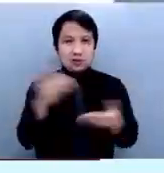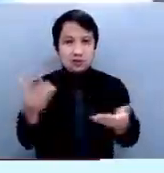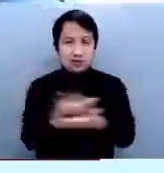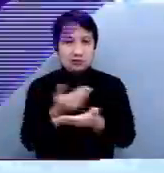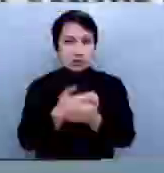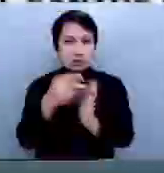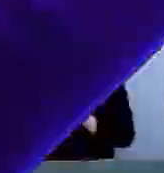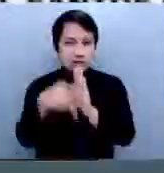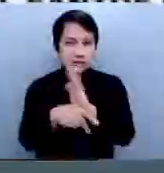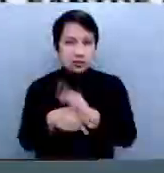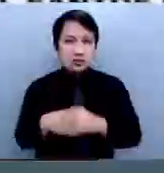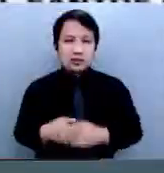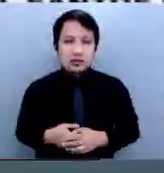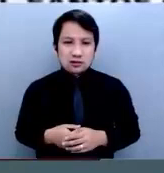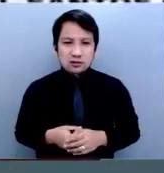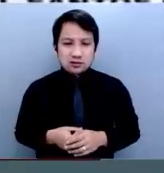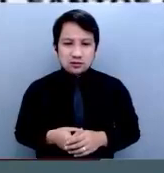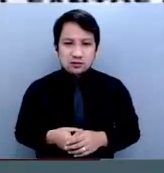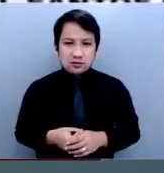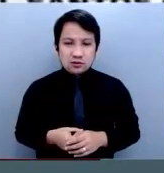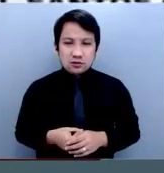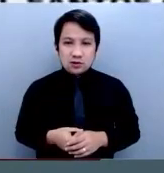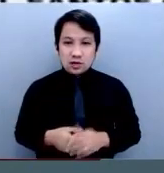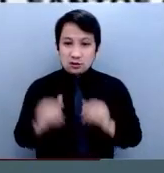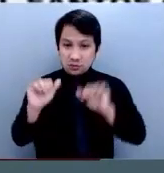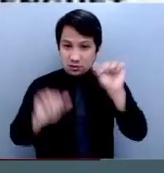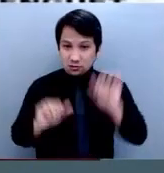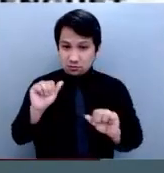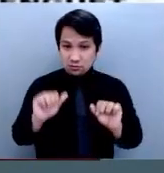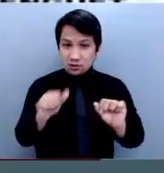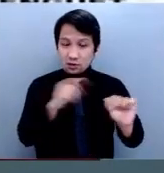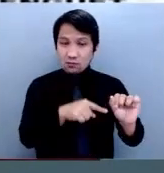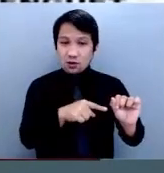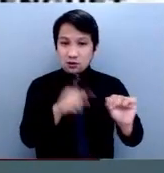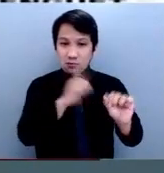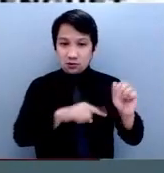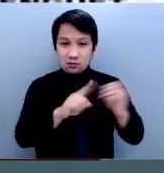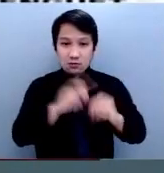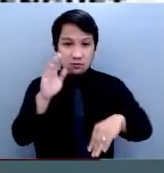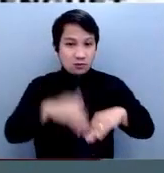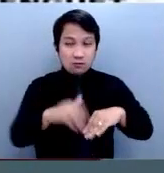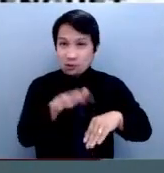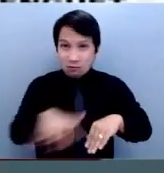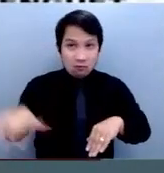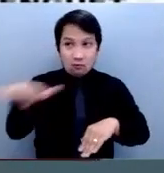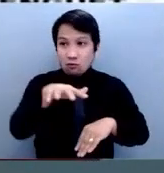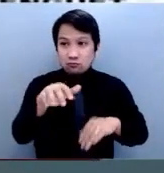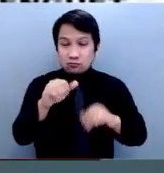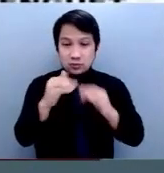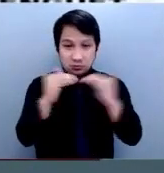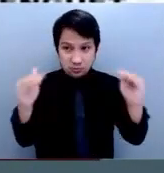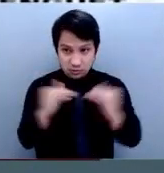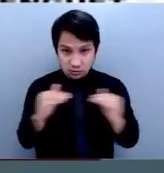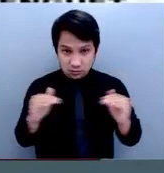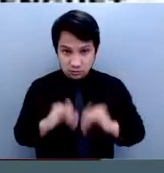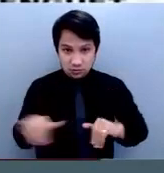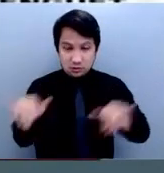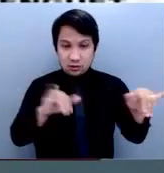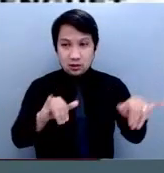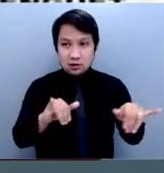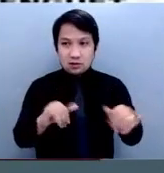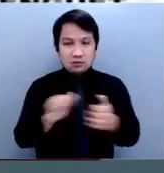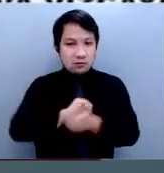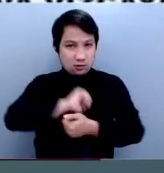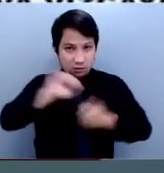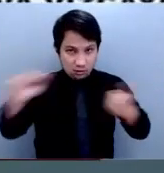guidelines. Medis assessment pa rin. Kasi hindi mo pwedeng lahat ipare-pareho mo. Kung yung iba naman ay malayo doon